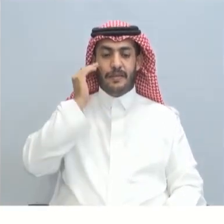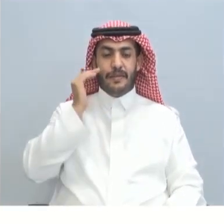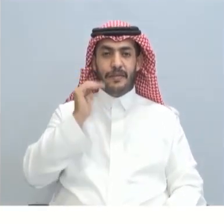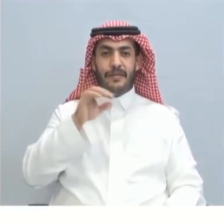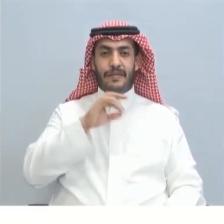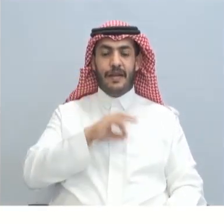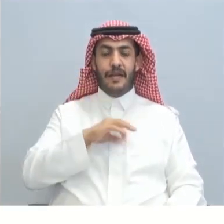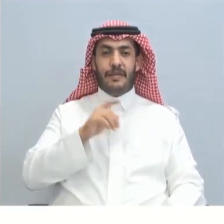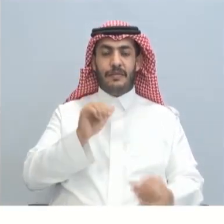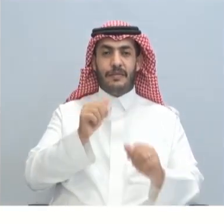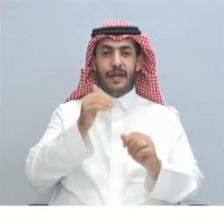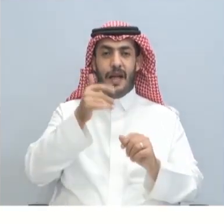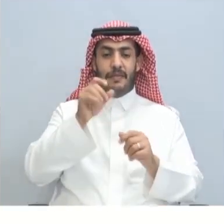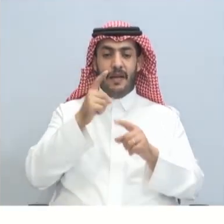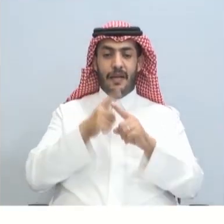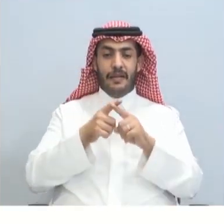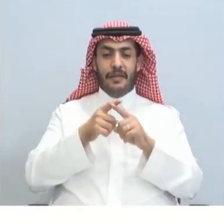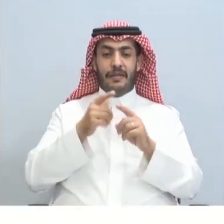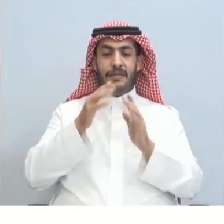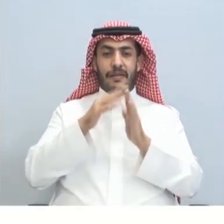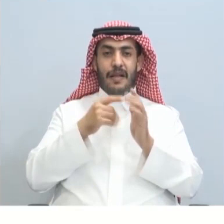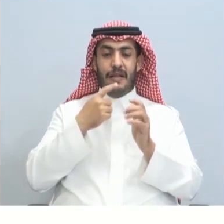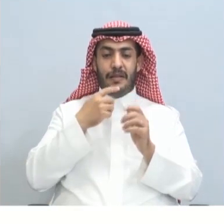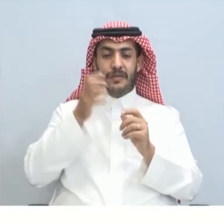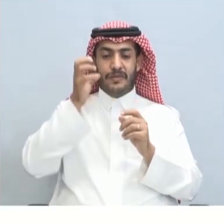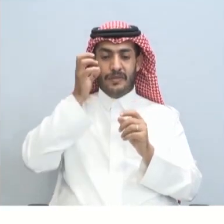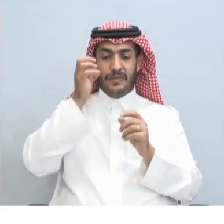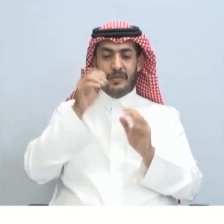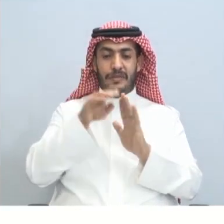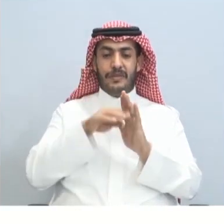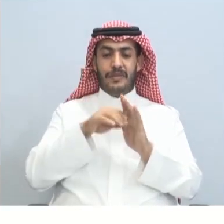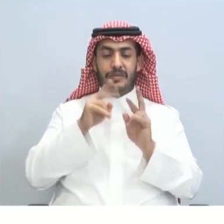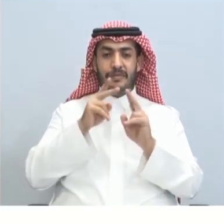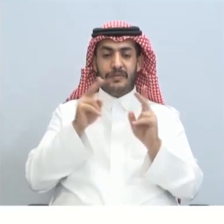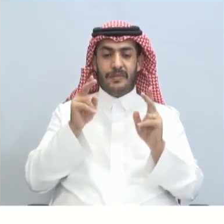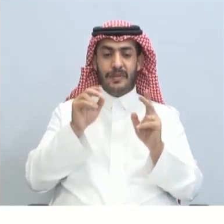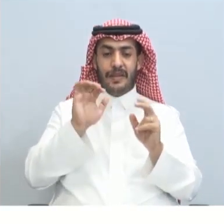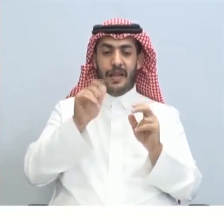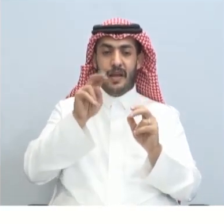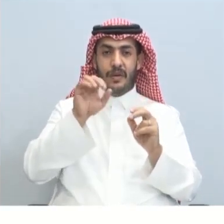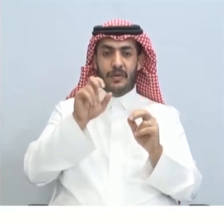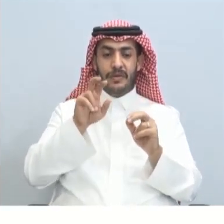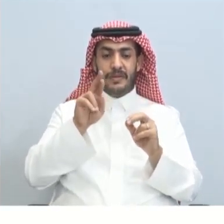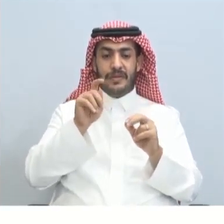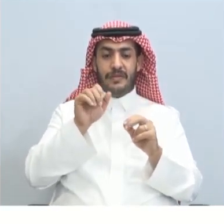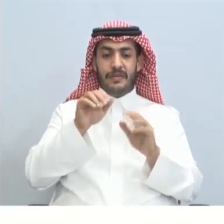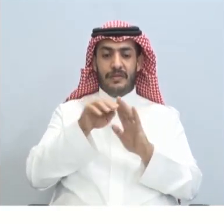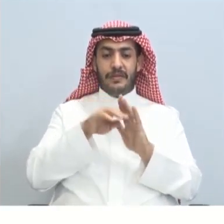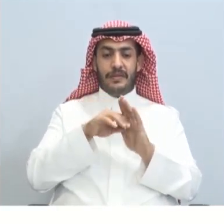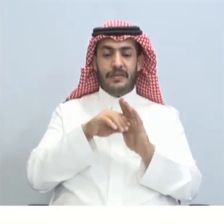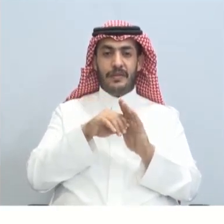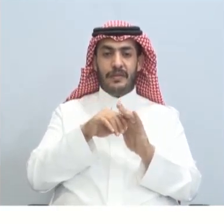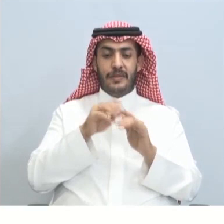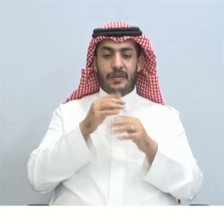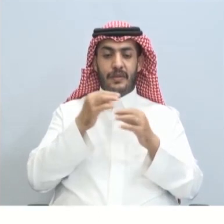الطالبه فخام حديد صبغه حمراء حجر جلخ مجوهرات على سبيل المثال ياقوت زفير كذلك